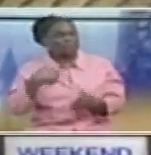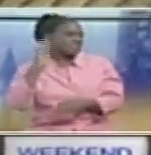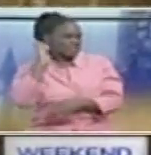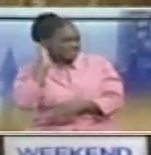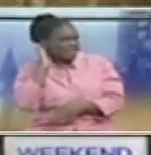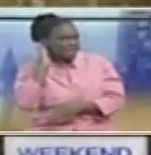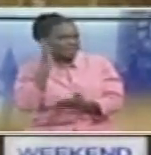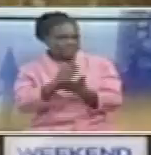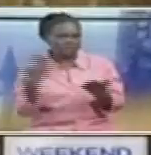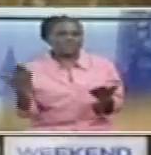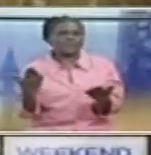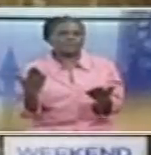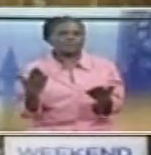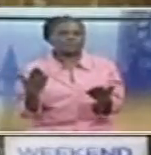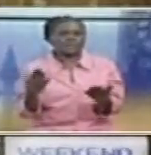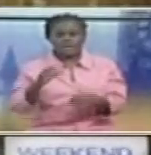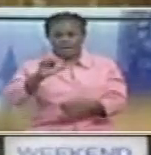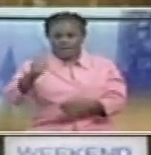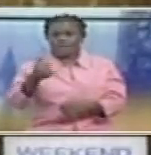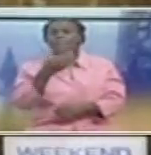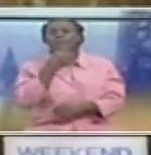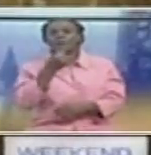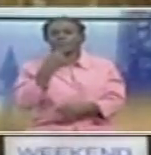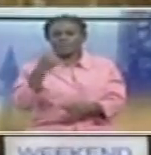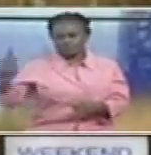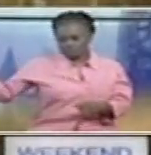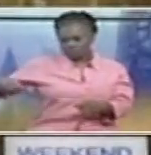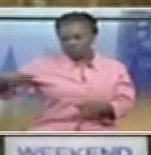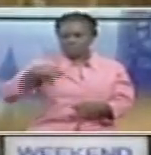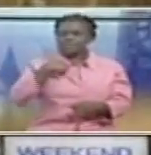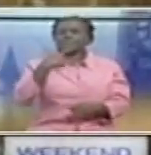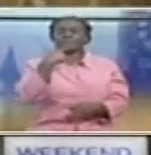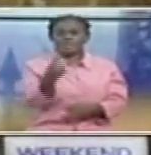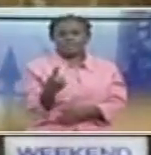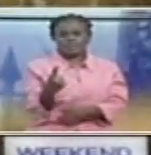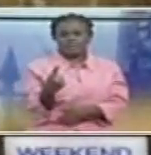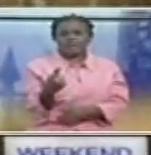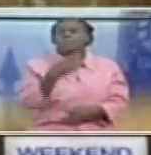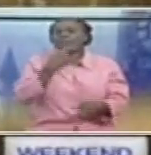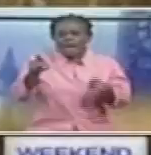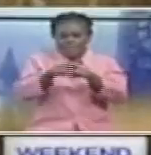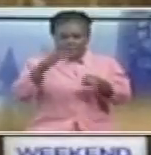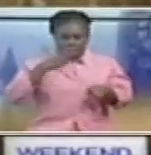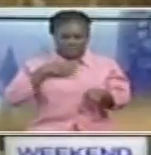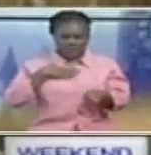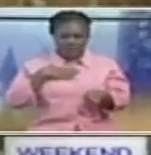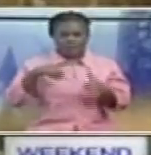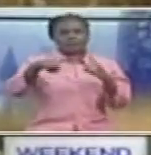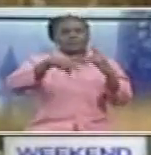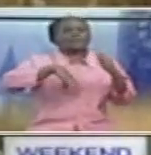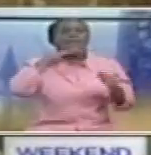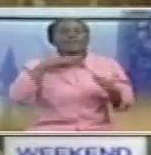hiyo. Kuna mtu aliniandikia message akaniambia kwamba dada yangu